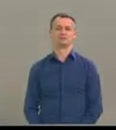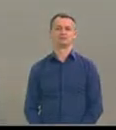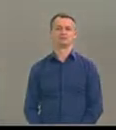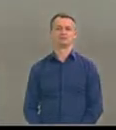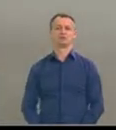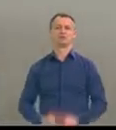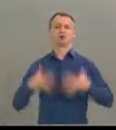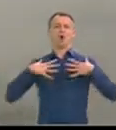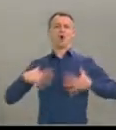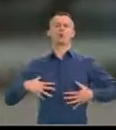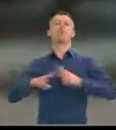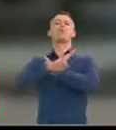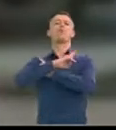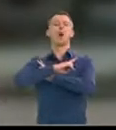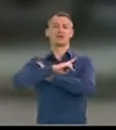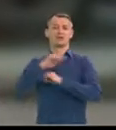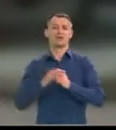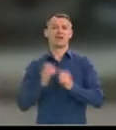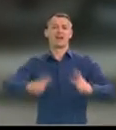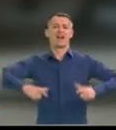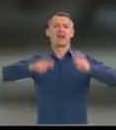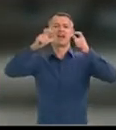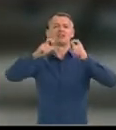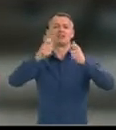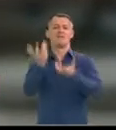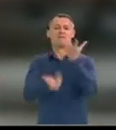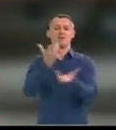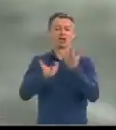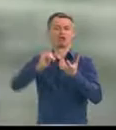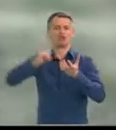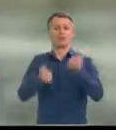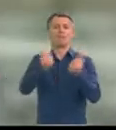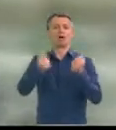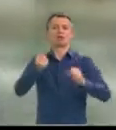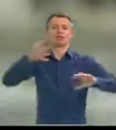Trupuri fără viață întinse pe jos, clădiri cuprinse de flăcări și mașini distruse.